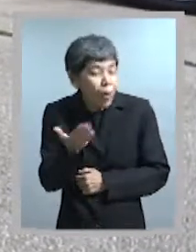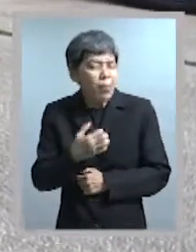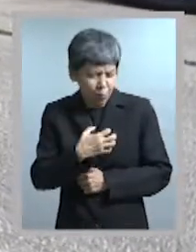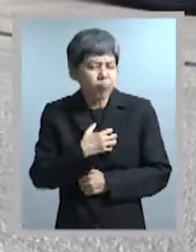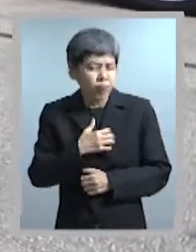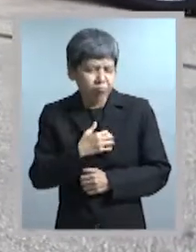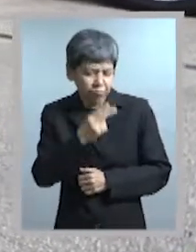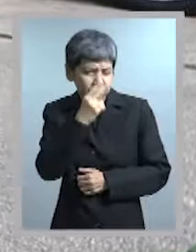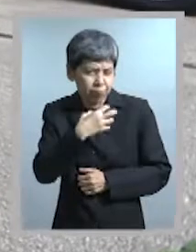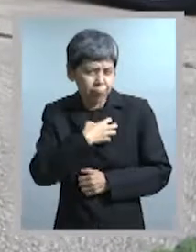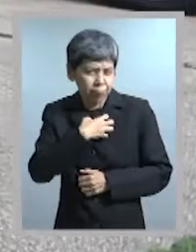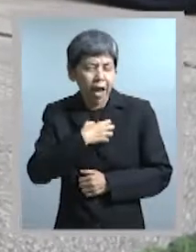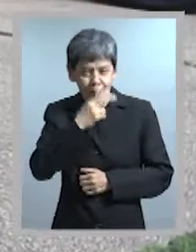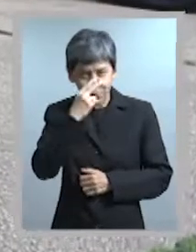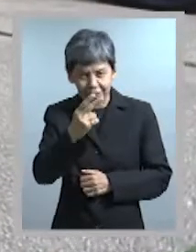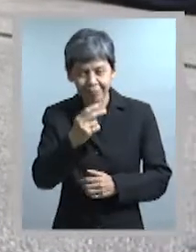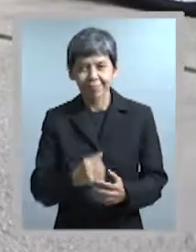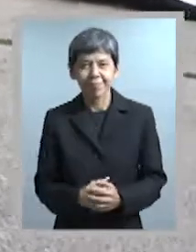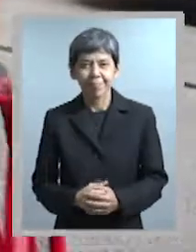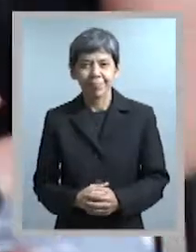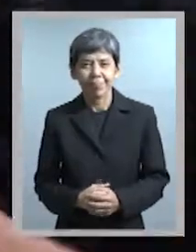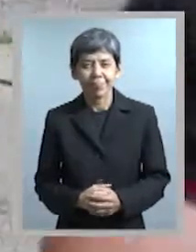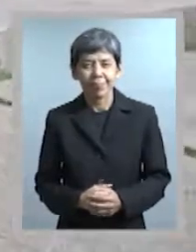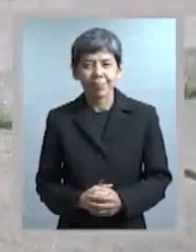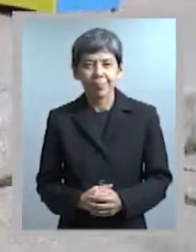ได้บ้างนะฮะผมเองก็อยากแข่งกันครับไปเลยครับไปชมกันเลยครับ